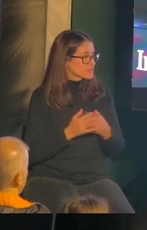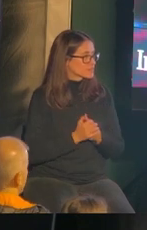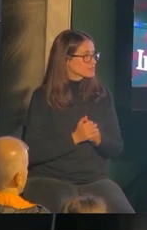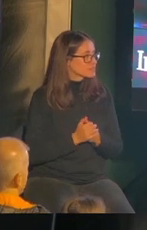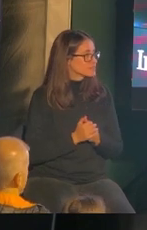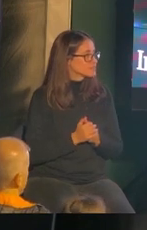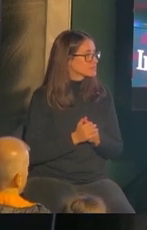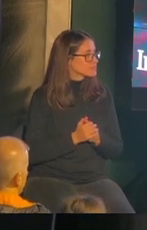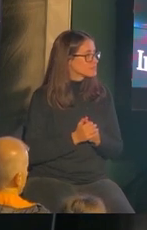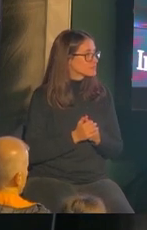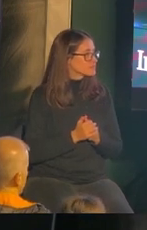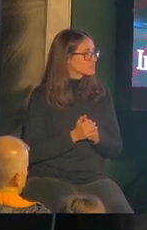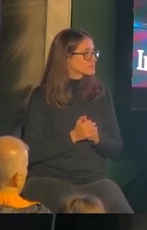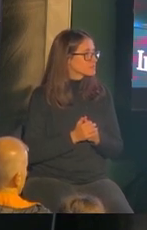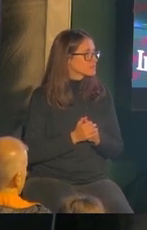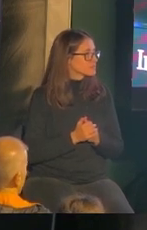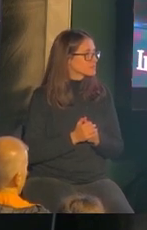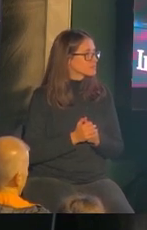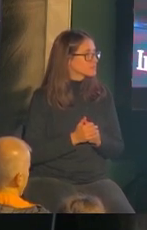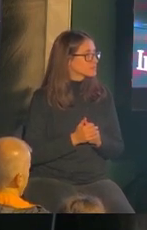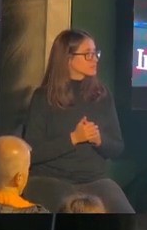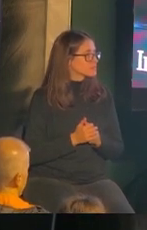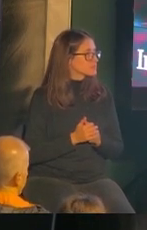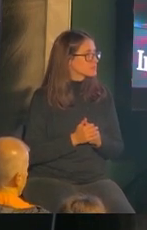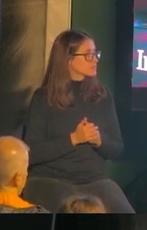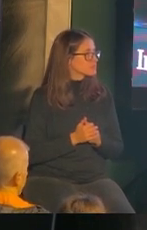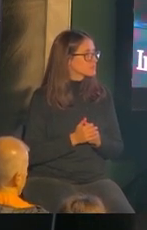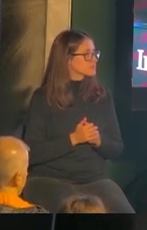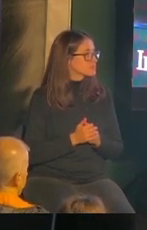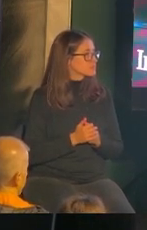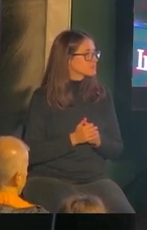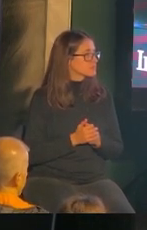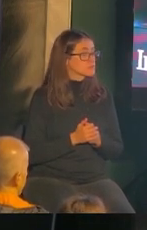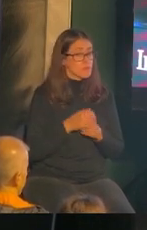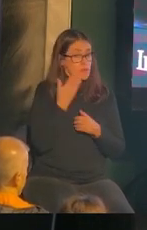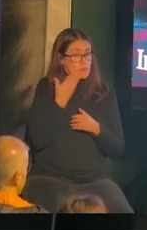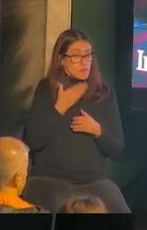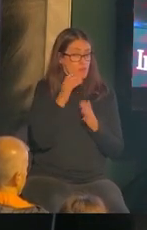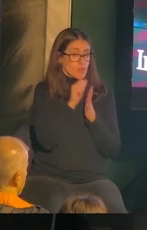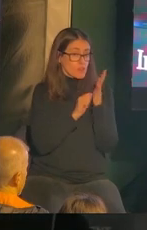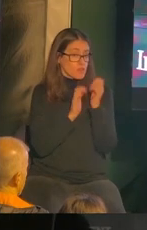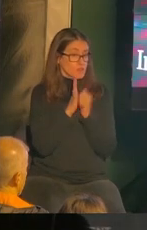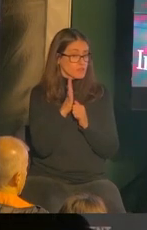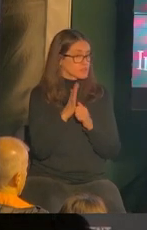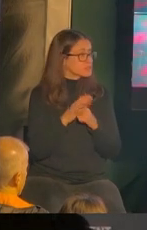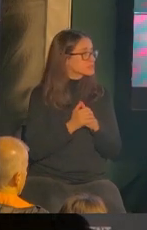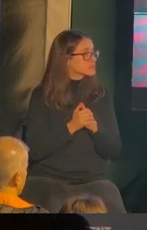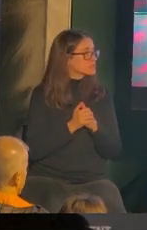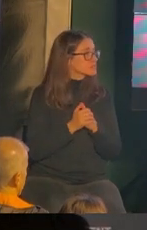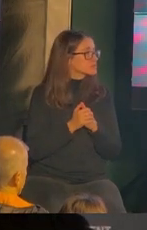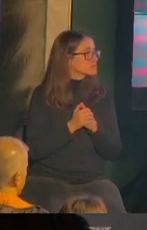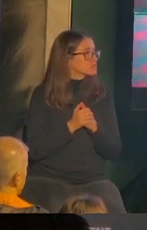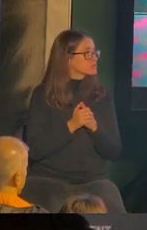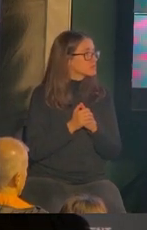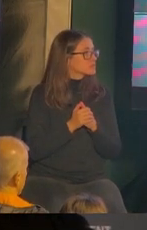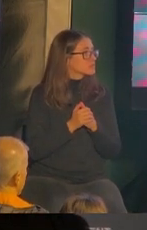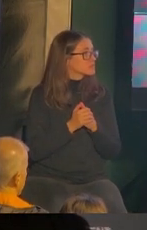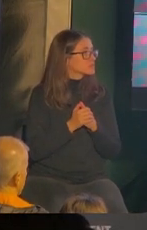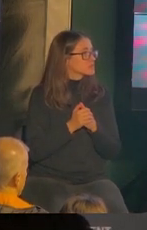paper de fort i em ficaré els guants sobretot per no